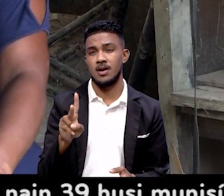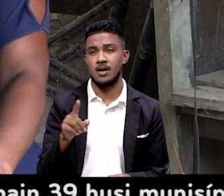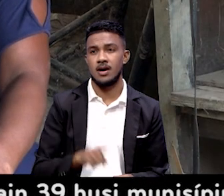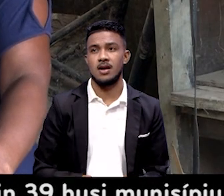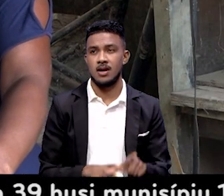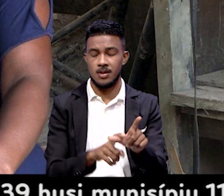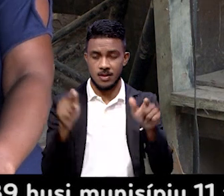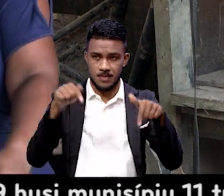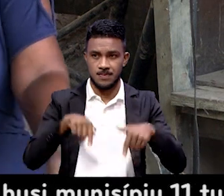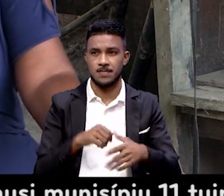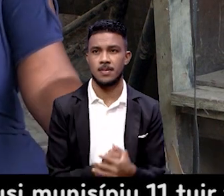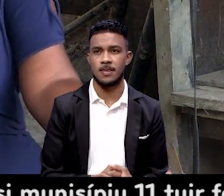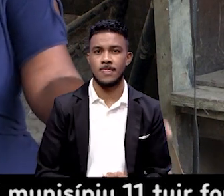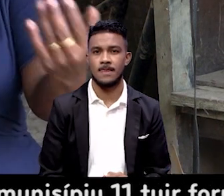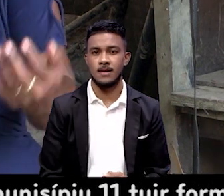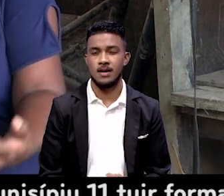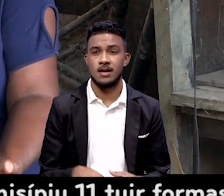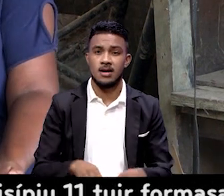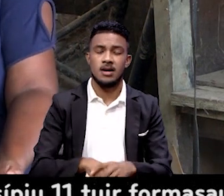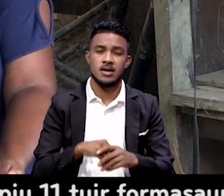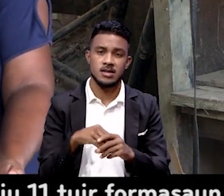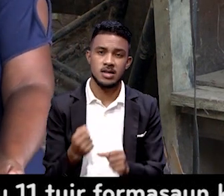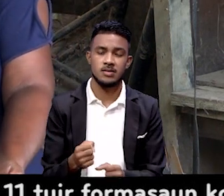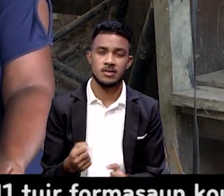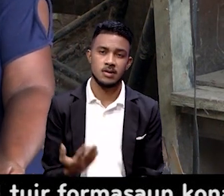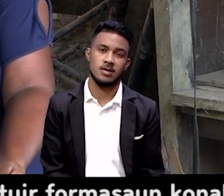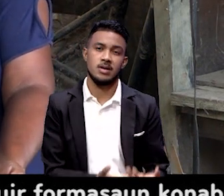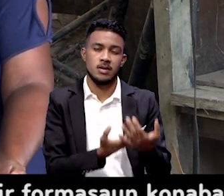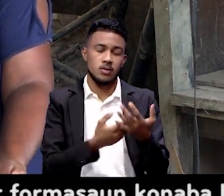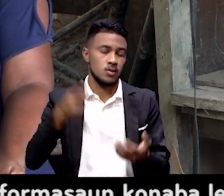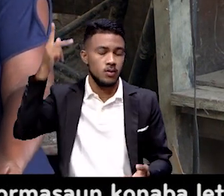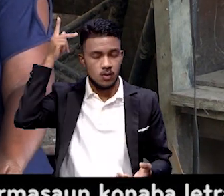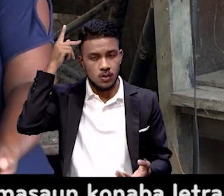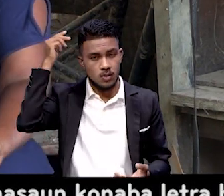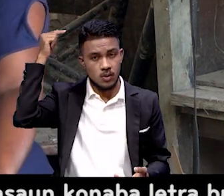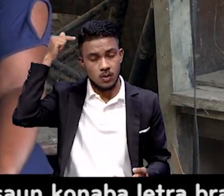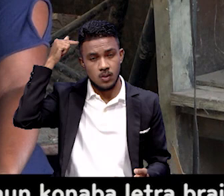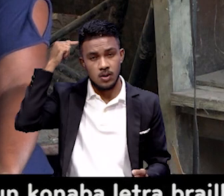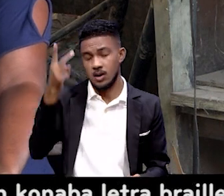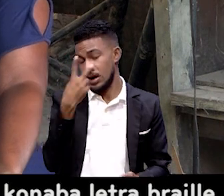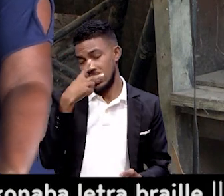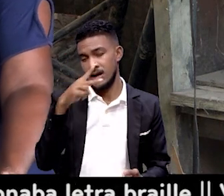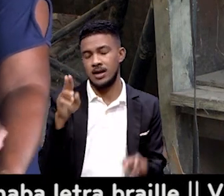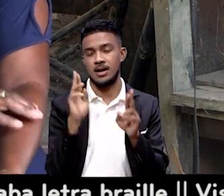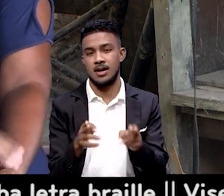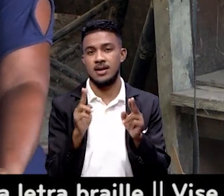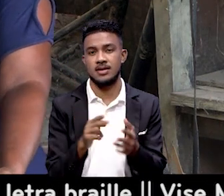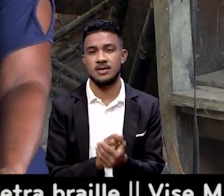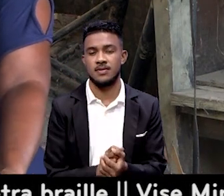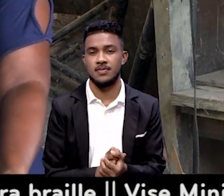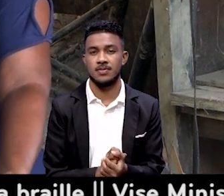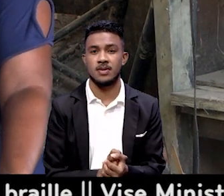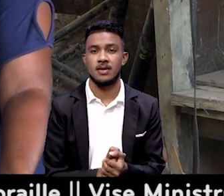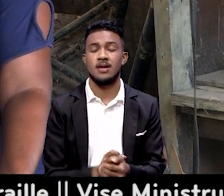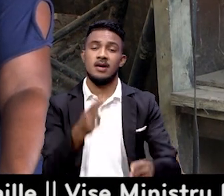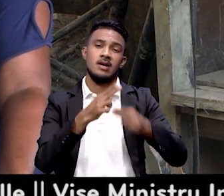malumai. Kuri asai ne hite ne ulun o de hite ne ulun ba ita sai tok la lais ba. Asai ba lima nai sene mas